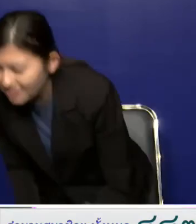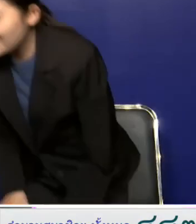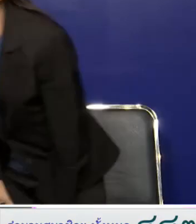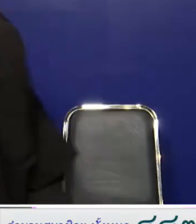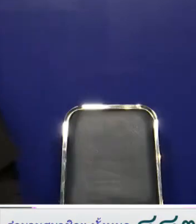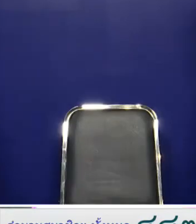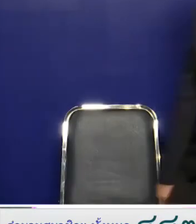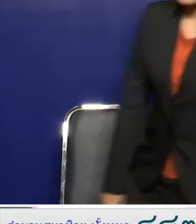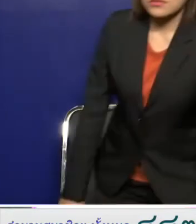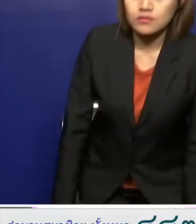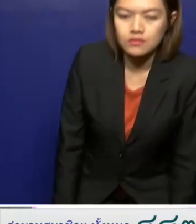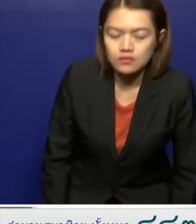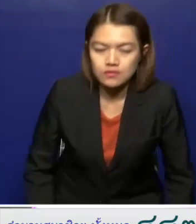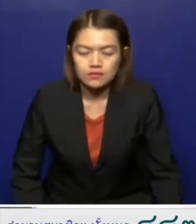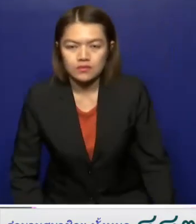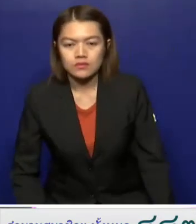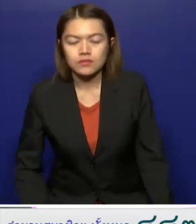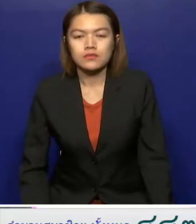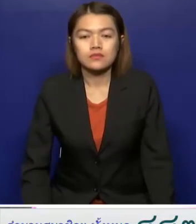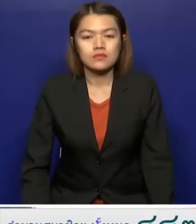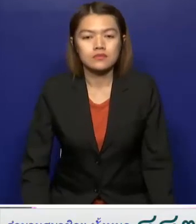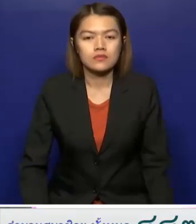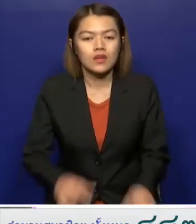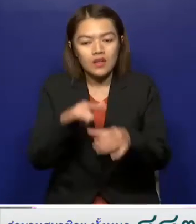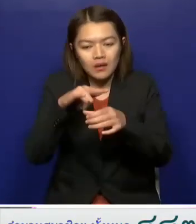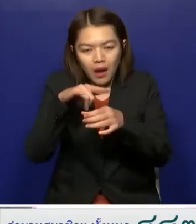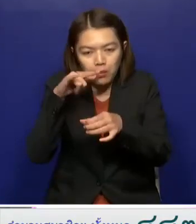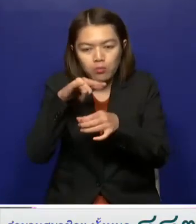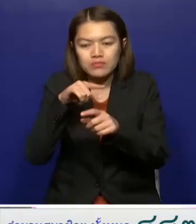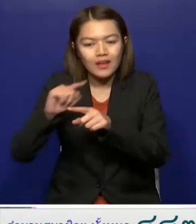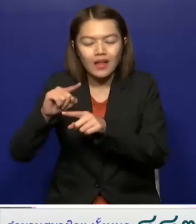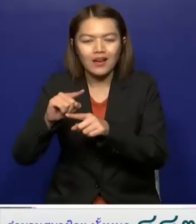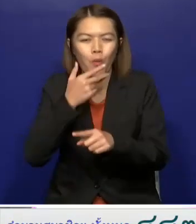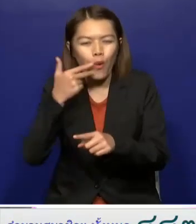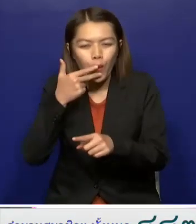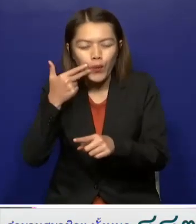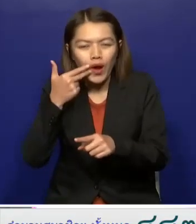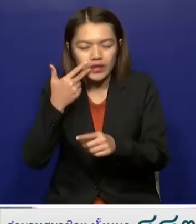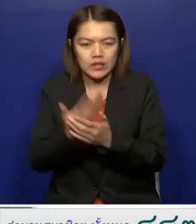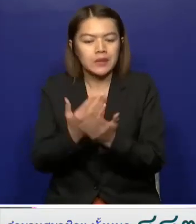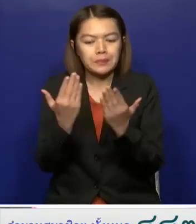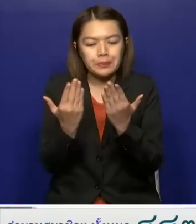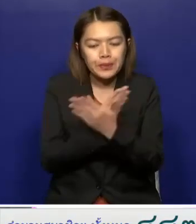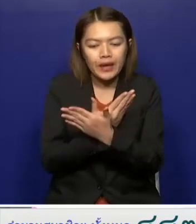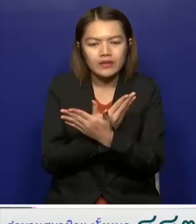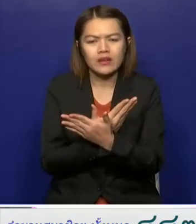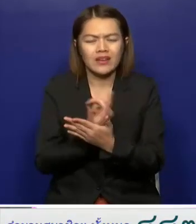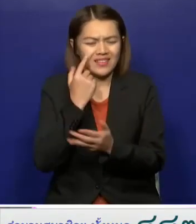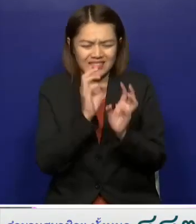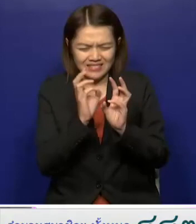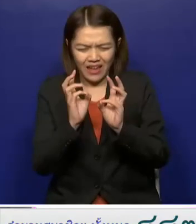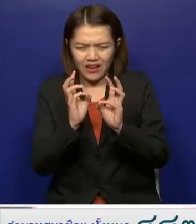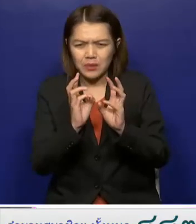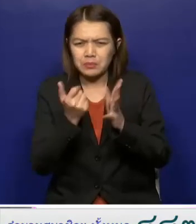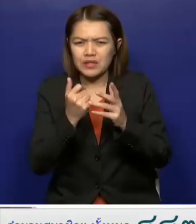น้ำตาลมากจะต้องเสียภาษีมากเขาก็เลยพยายามเปลี่ยนเอาสารอื่นมาแทนน้ำตาลสารอื่นไม่ได้เสีย